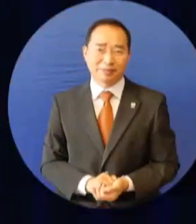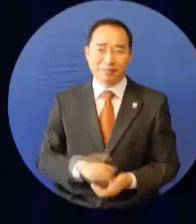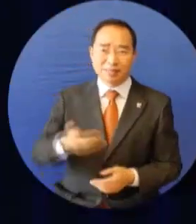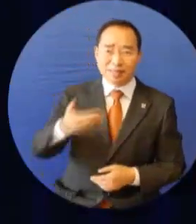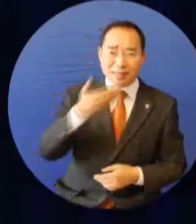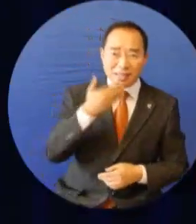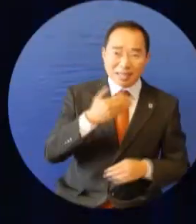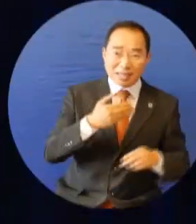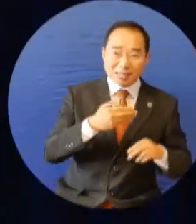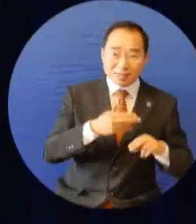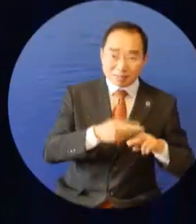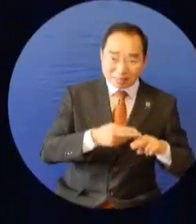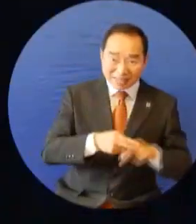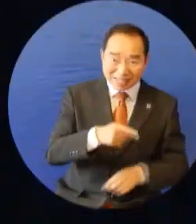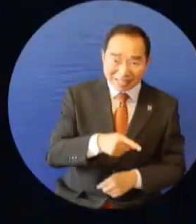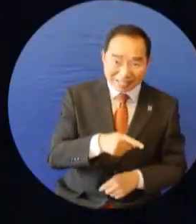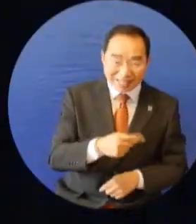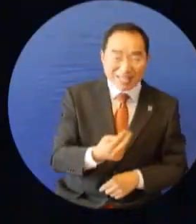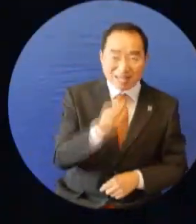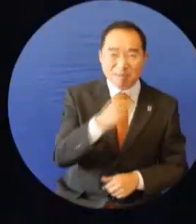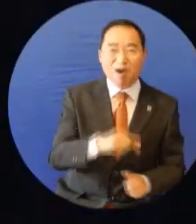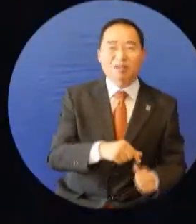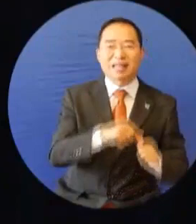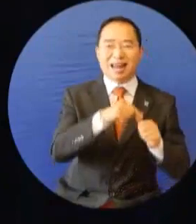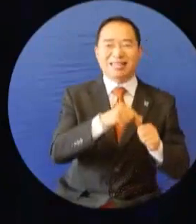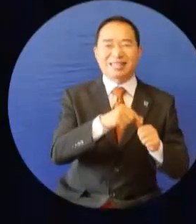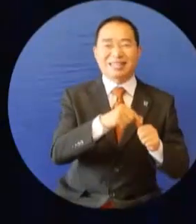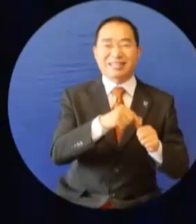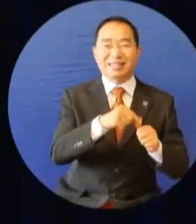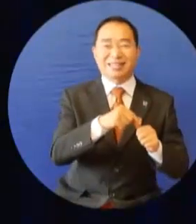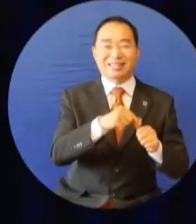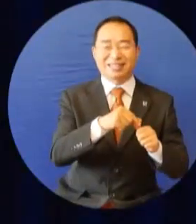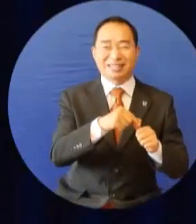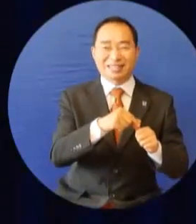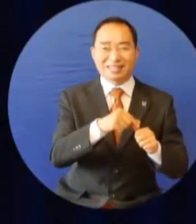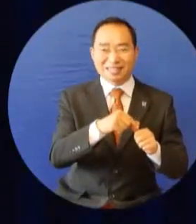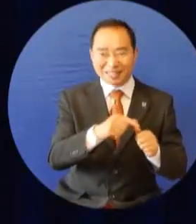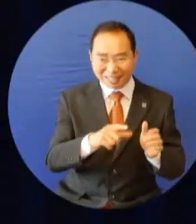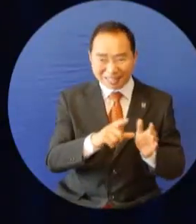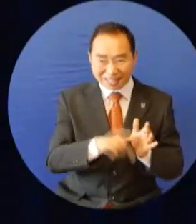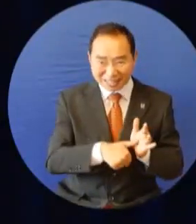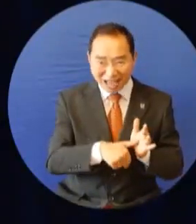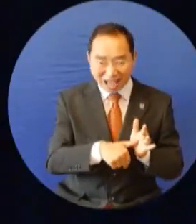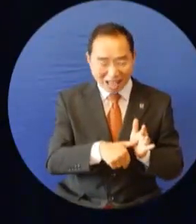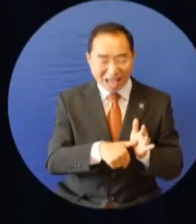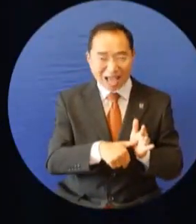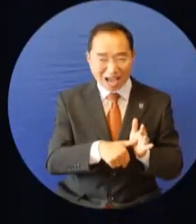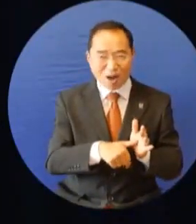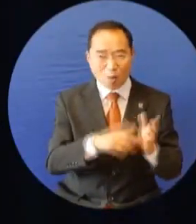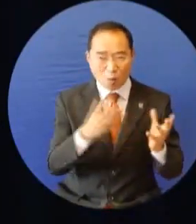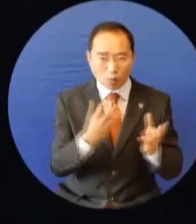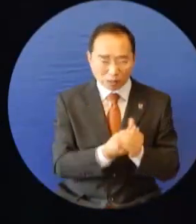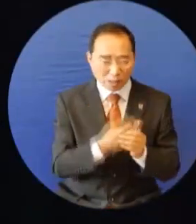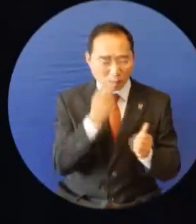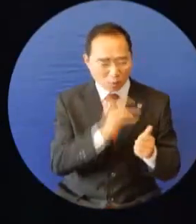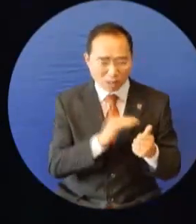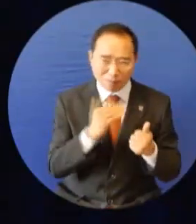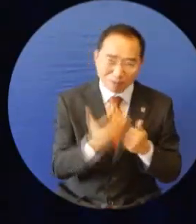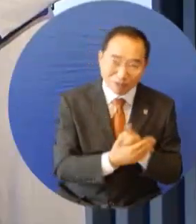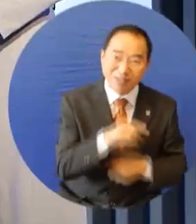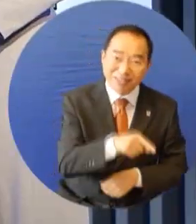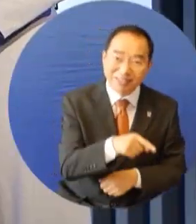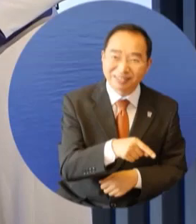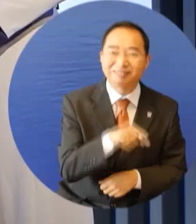음식은 시간을, 생명을 그 살려가는 이 시간을 온전하게 이렇게 보살펴주고